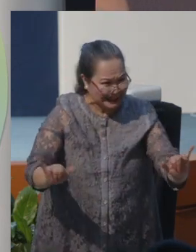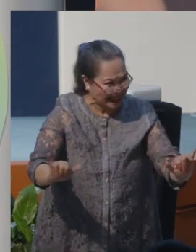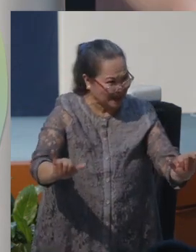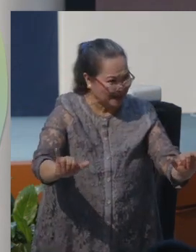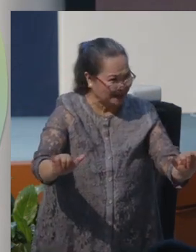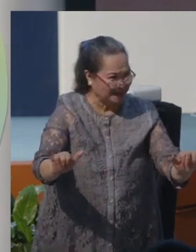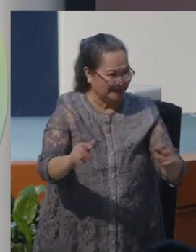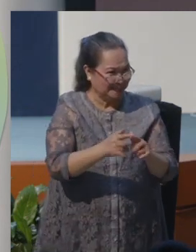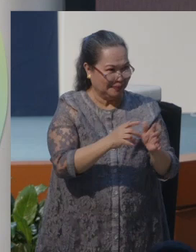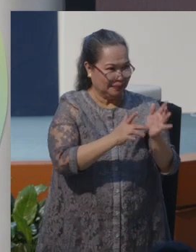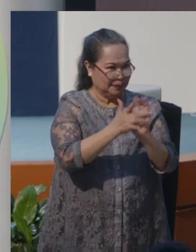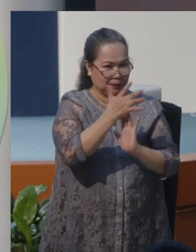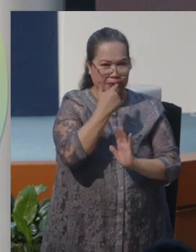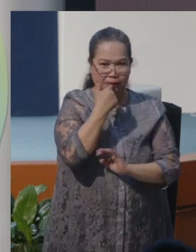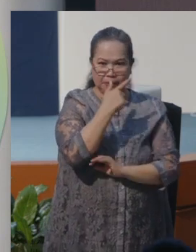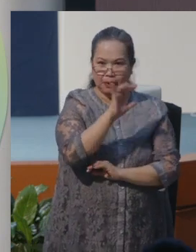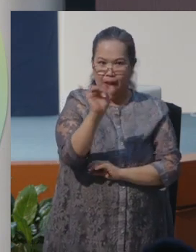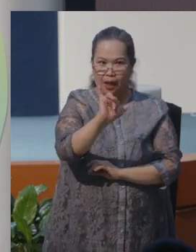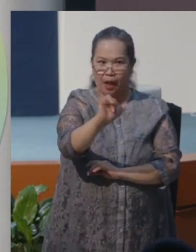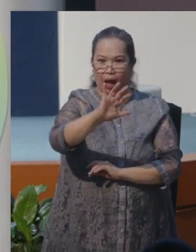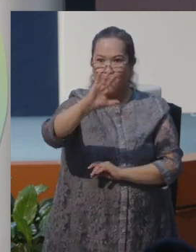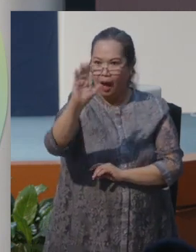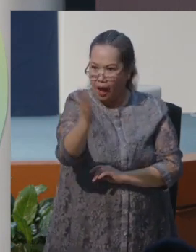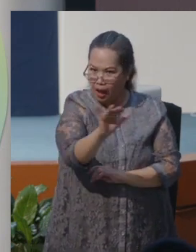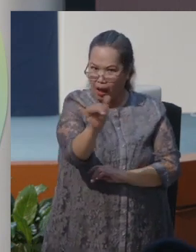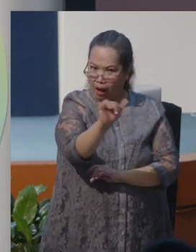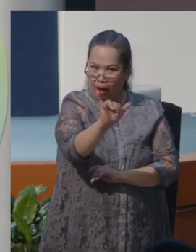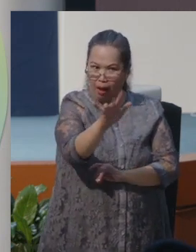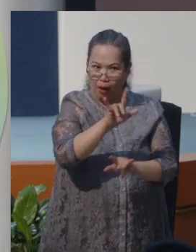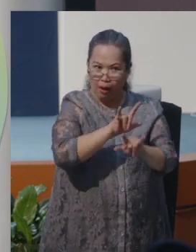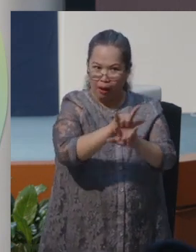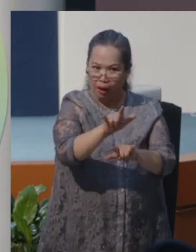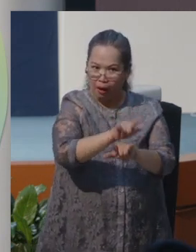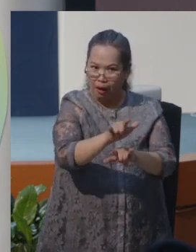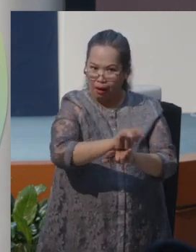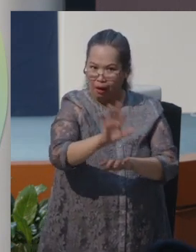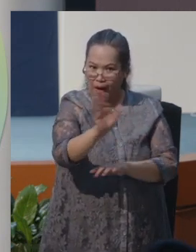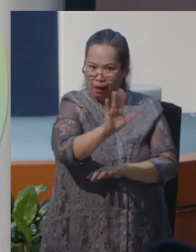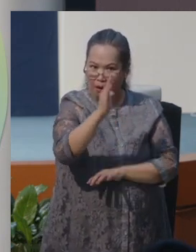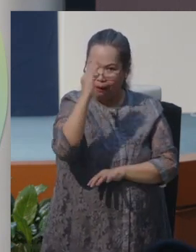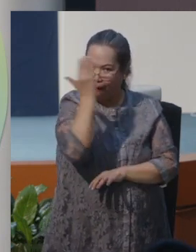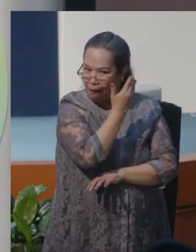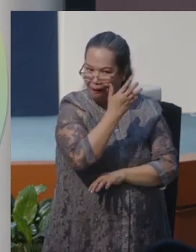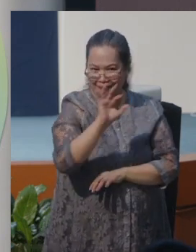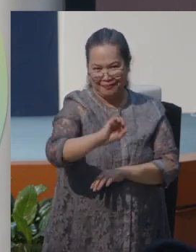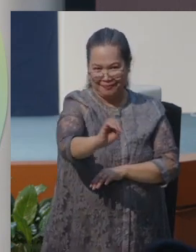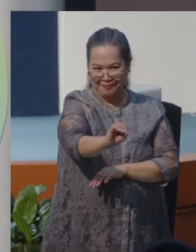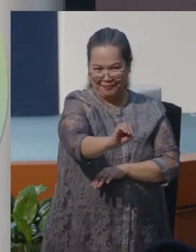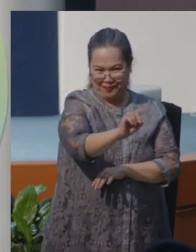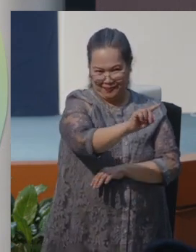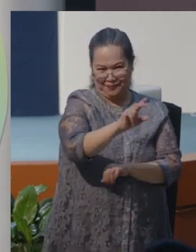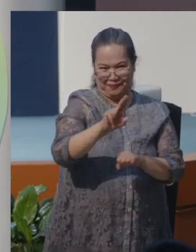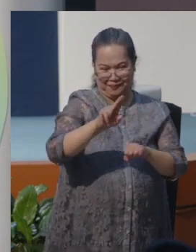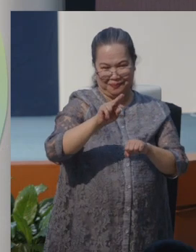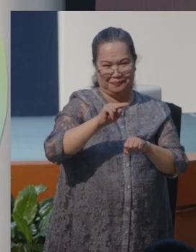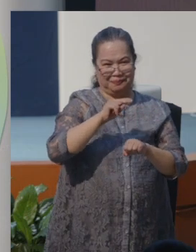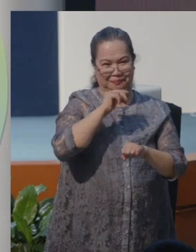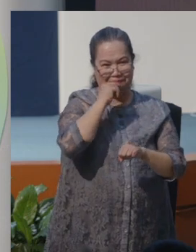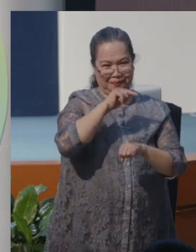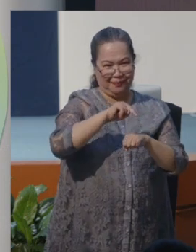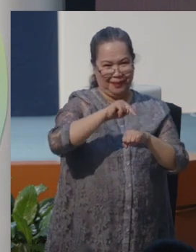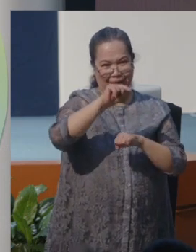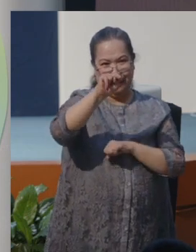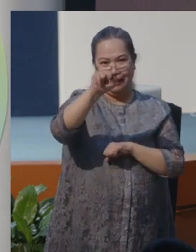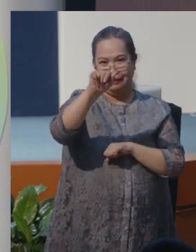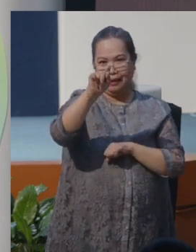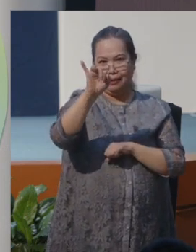Jesus, ikaw naman yung walang guile, walang deceit, walang panlilinlang. Siguro nalambot si